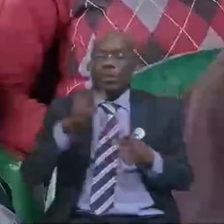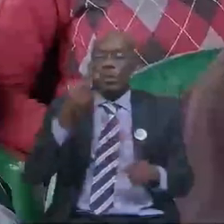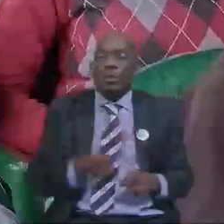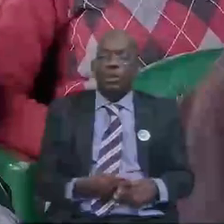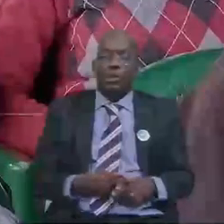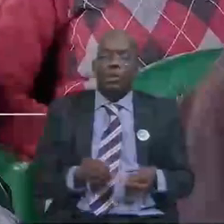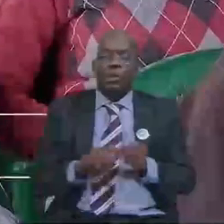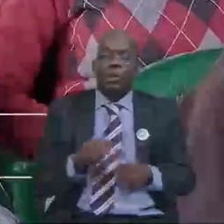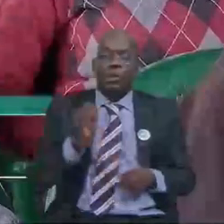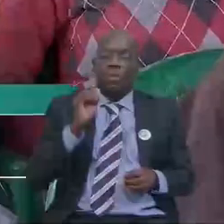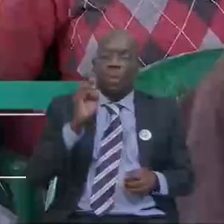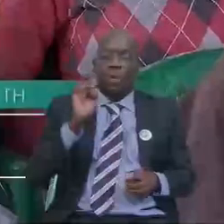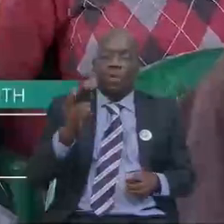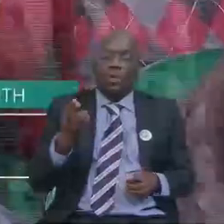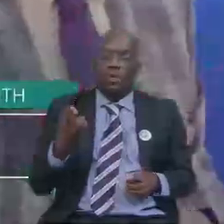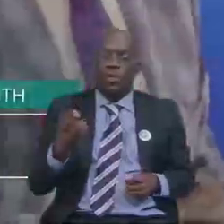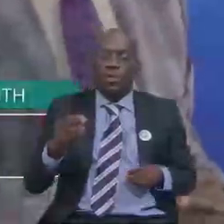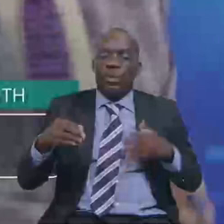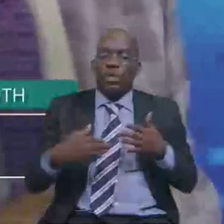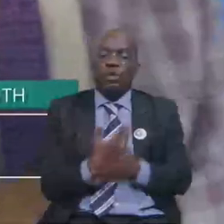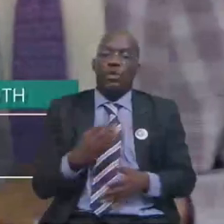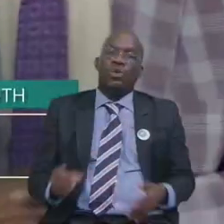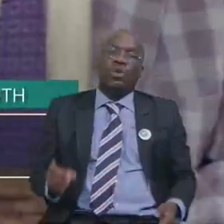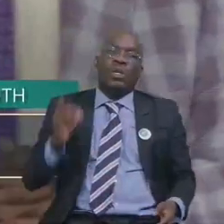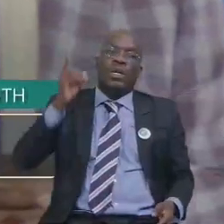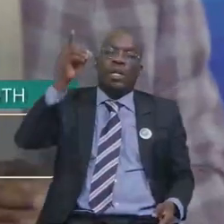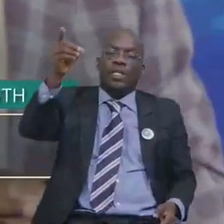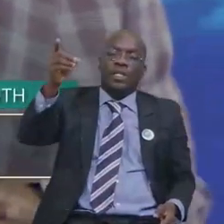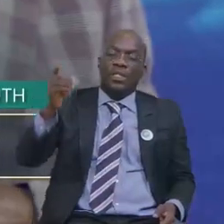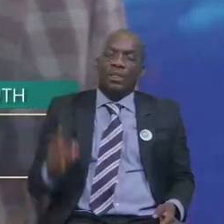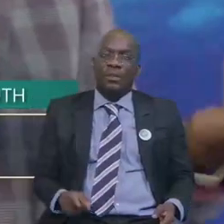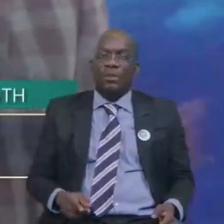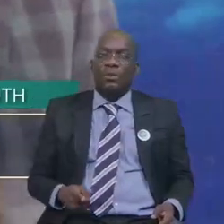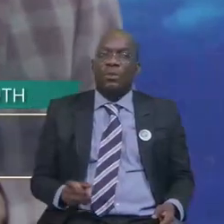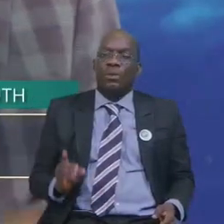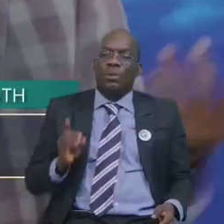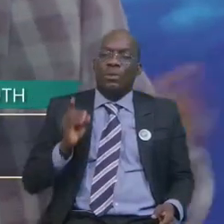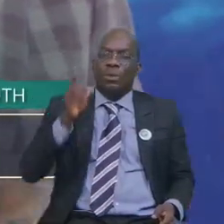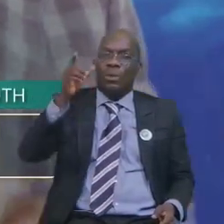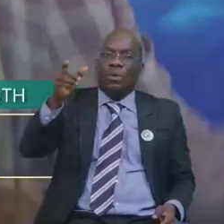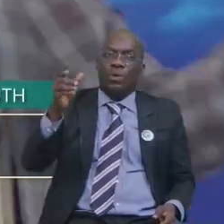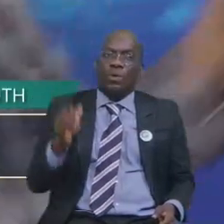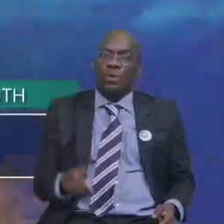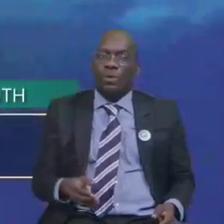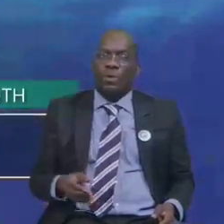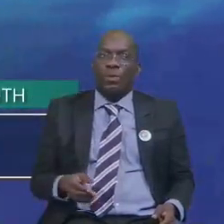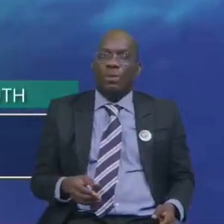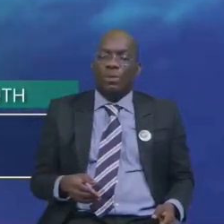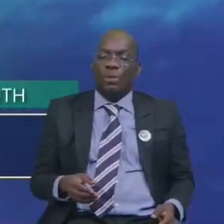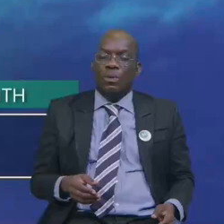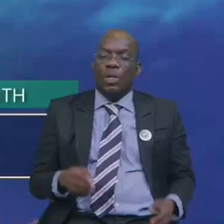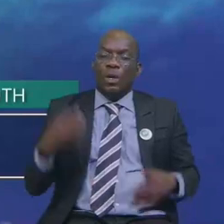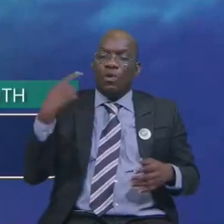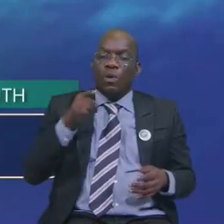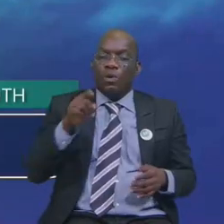septièmement une nouvelle destinée une nouvelle destinée pour toi mon frère pour toi ma sœur pour chacun ici